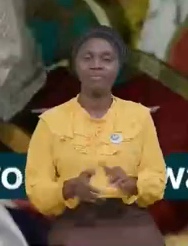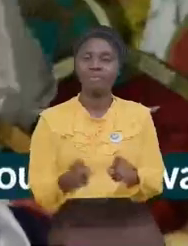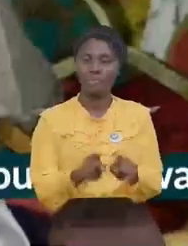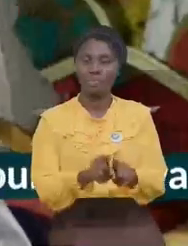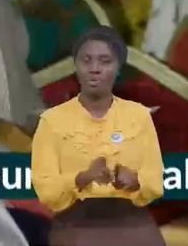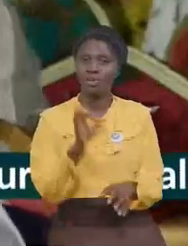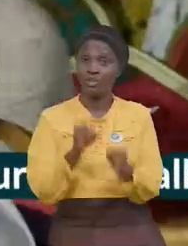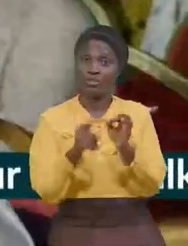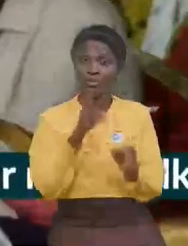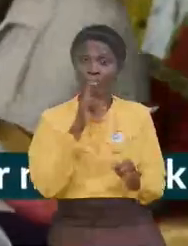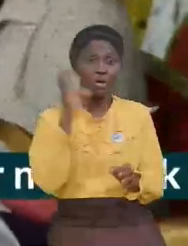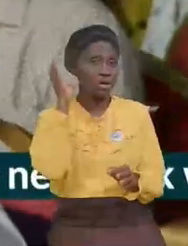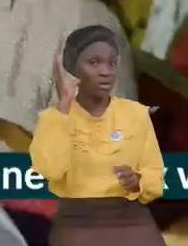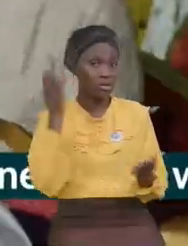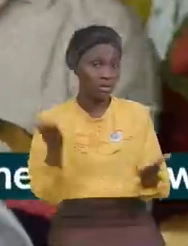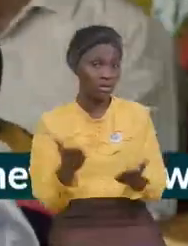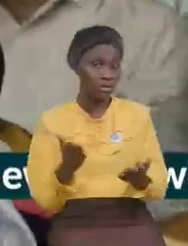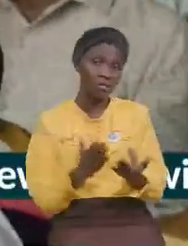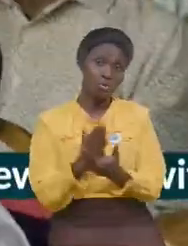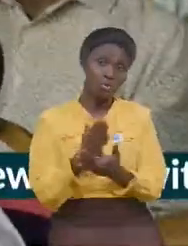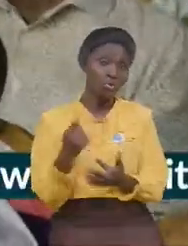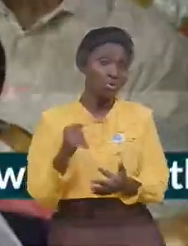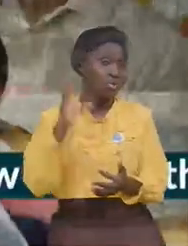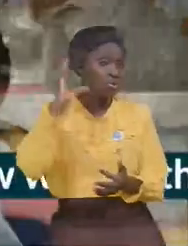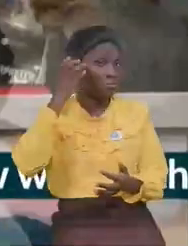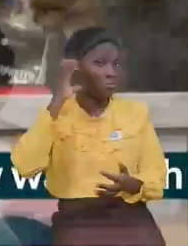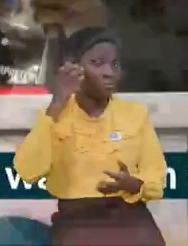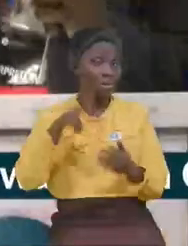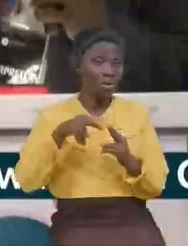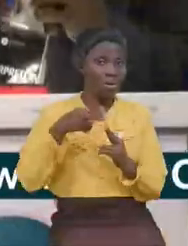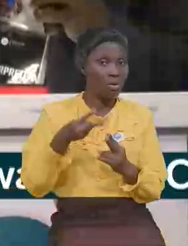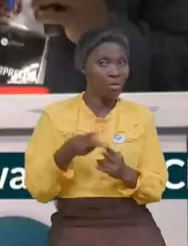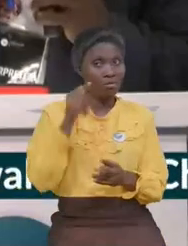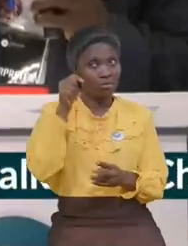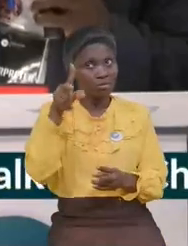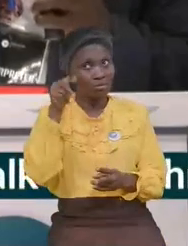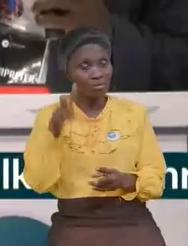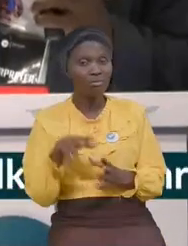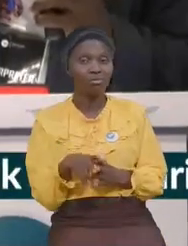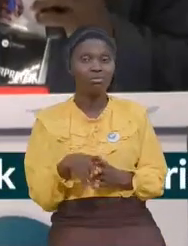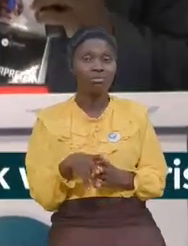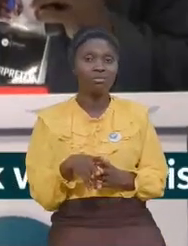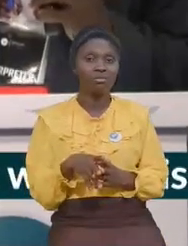afin que vous soyez aidé spirituellement à suivre le Seigneur.